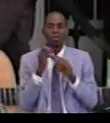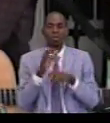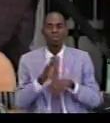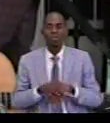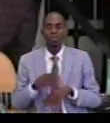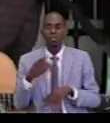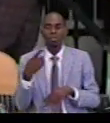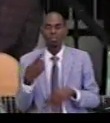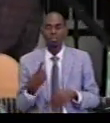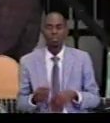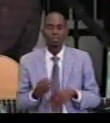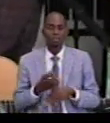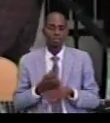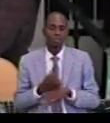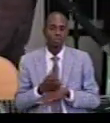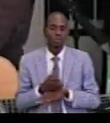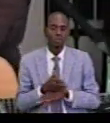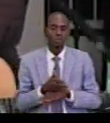Sur le